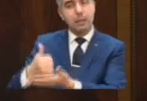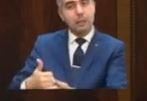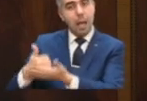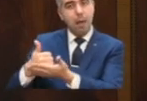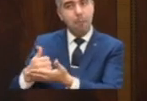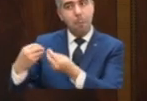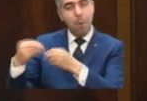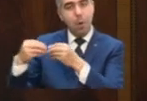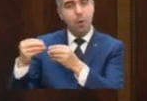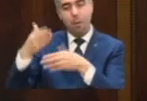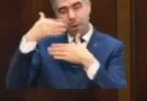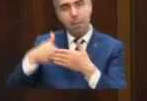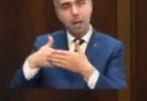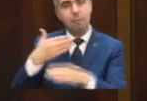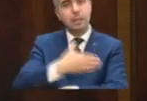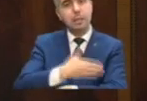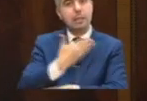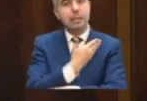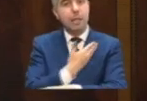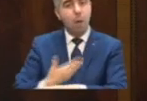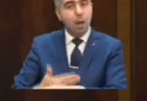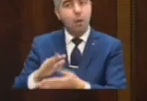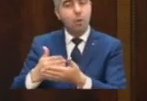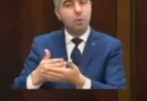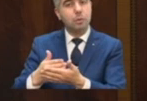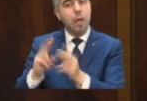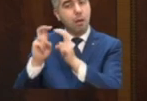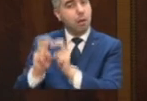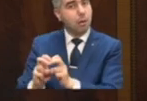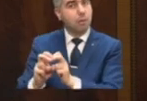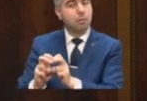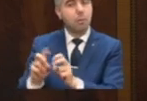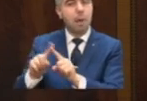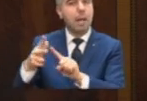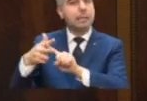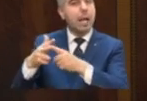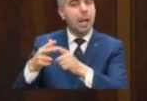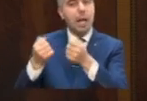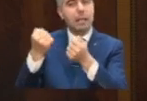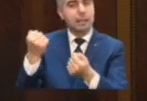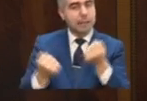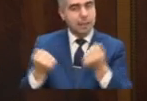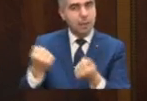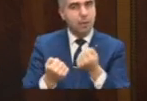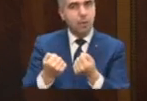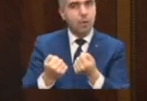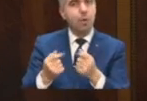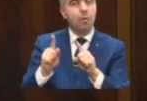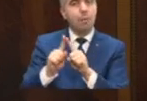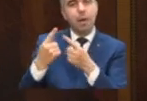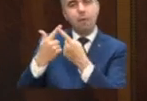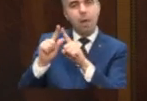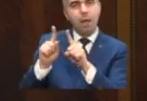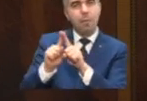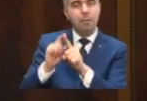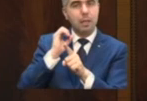سلاسل القيم ديال الصناعه. ناخذ مثلا الصناعه ديال السيارات، فين عندنا الخصاص في سلاسل القيمه اللي صعيبه